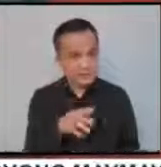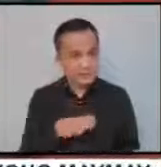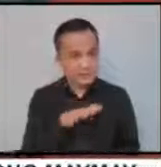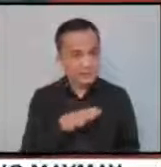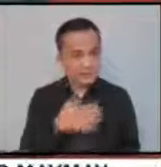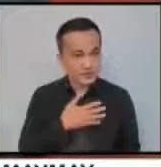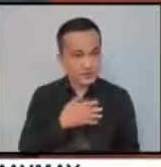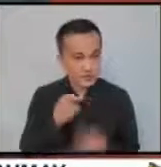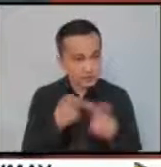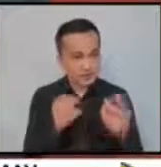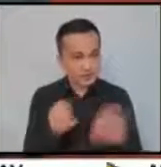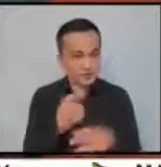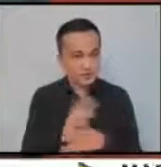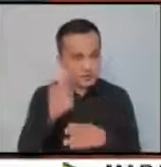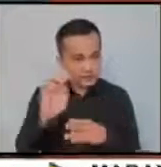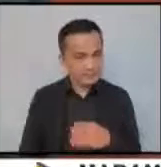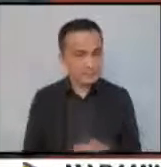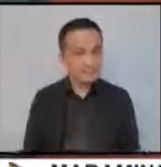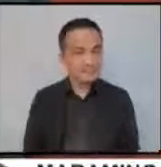weekend. Tama.